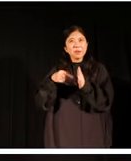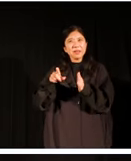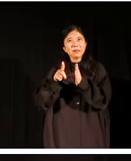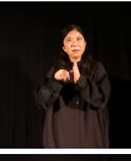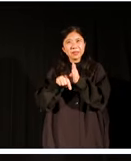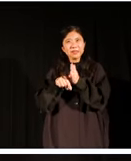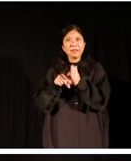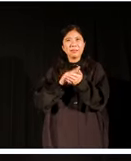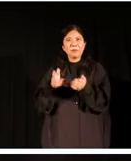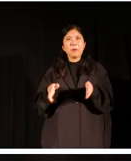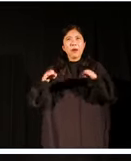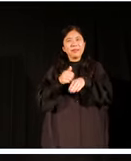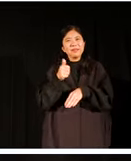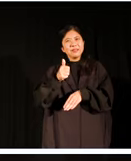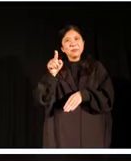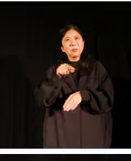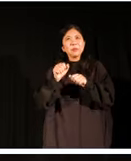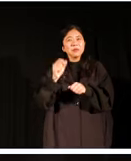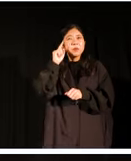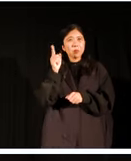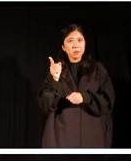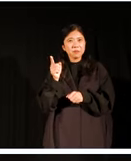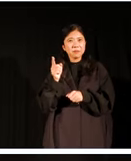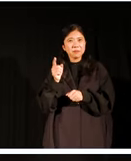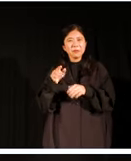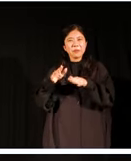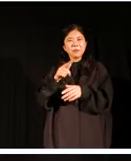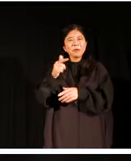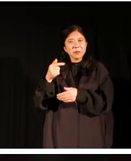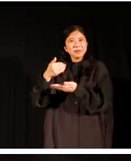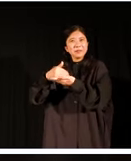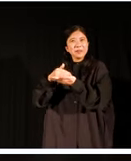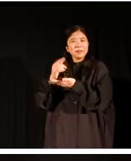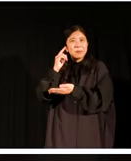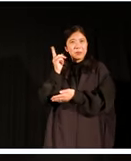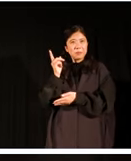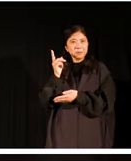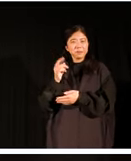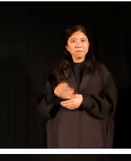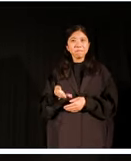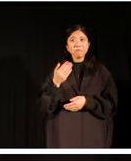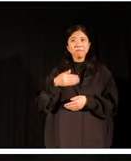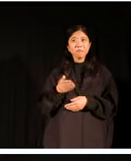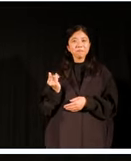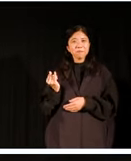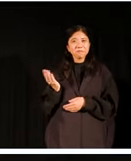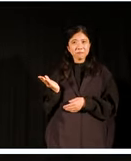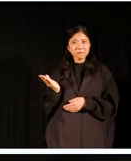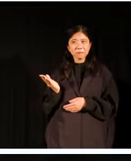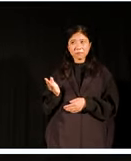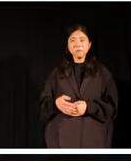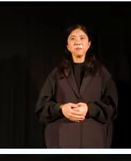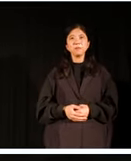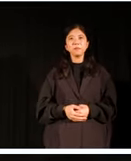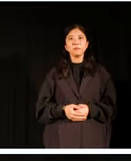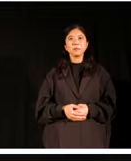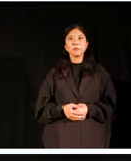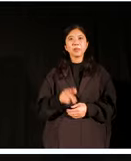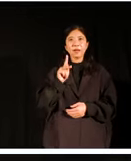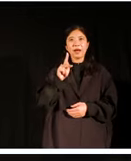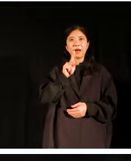いらっしゃるかもしれません今日はいろんな話伺えるといいなと思いますそしてお2人目ですえお2人目はえ